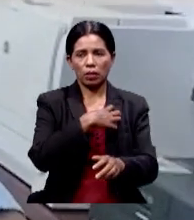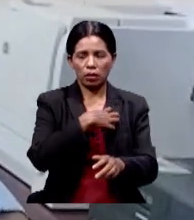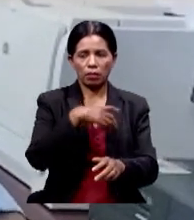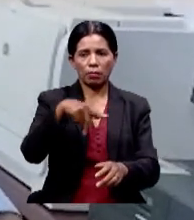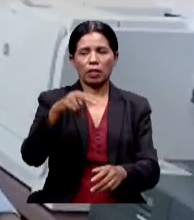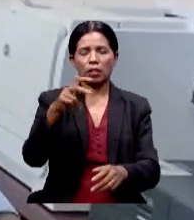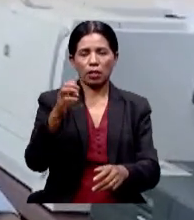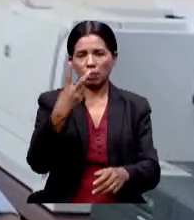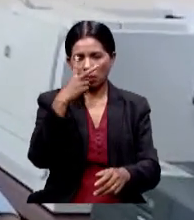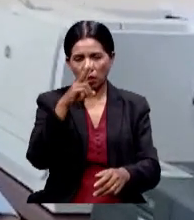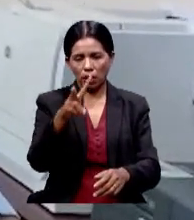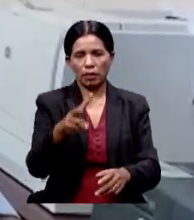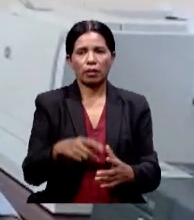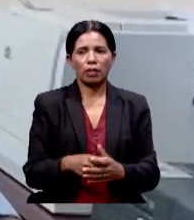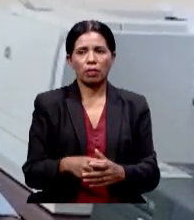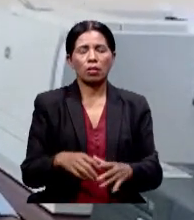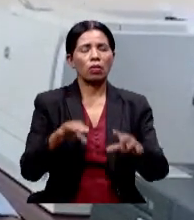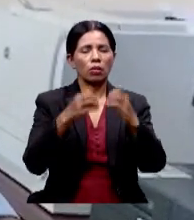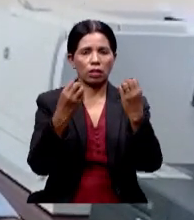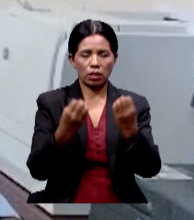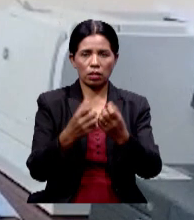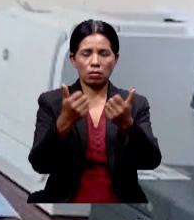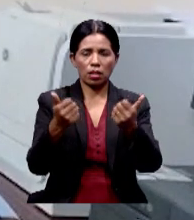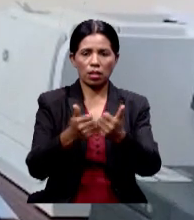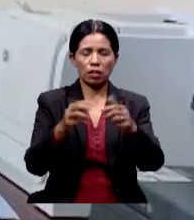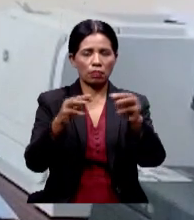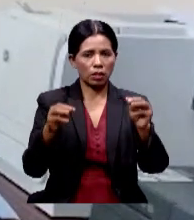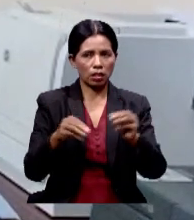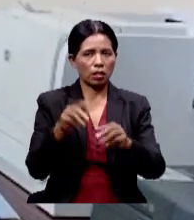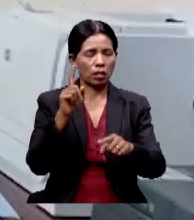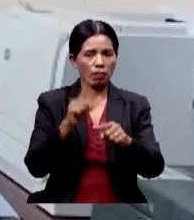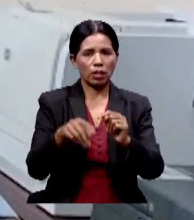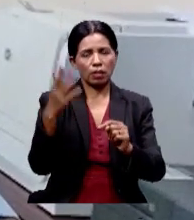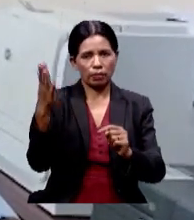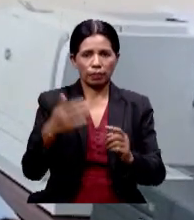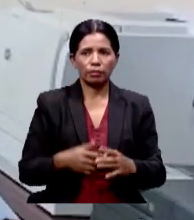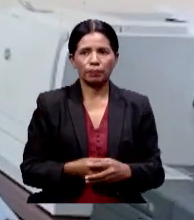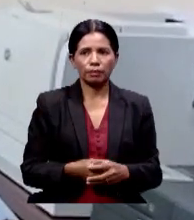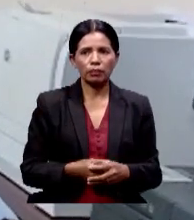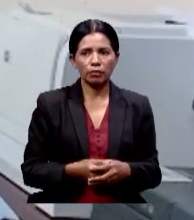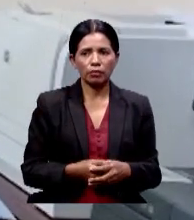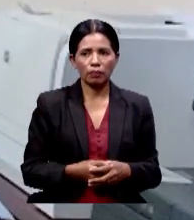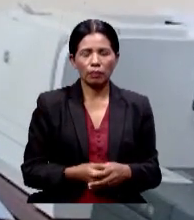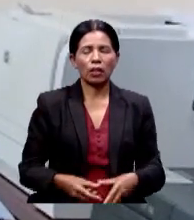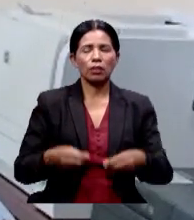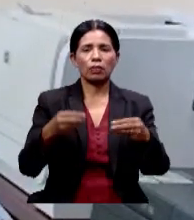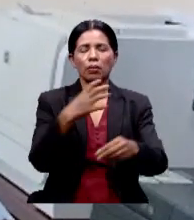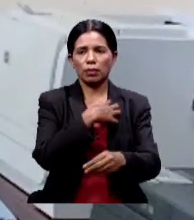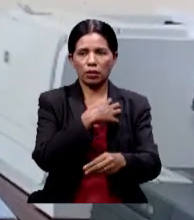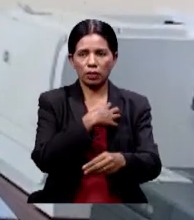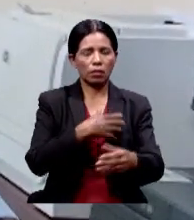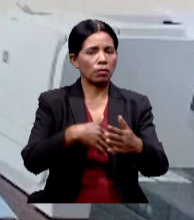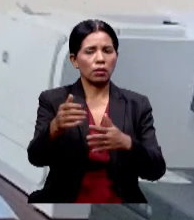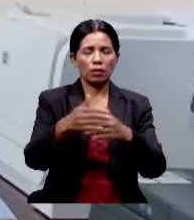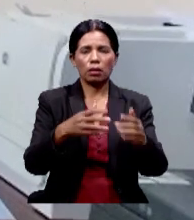pentel ma atua. Organisau ka pesual label mesak atua iha keren. Para entrega pente tam qualquer